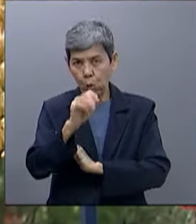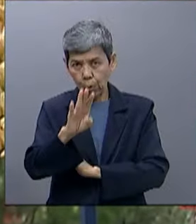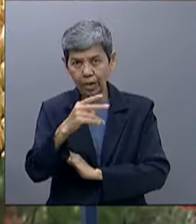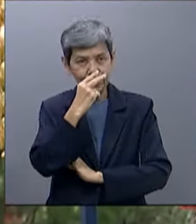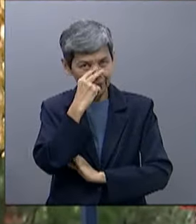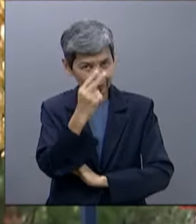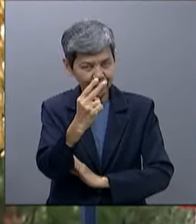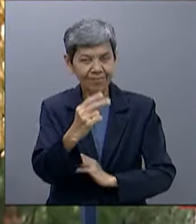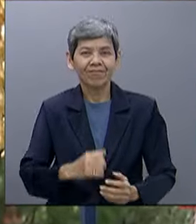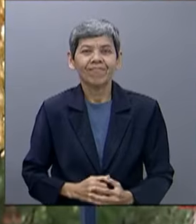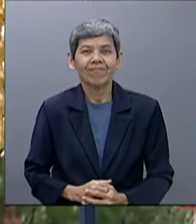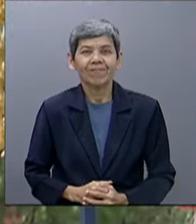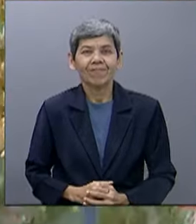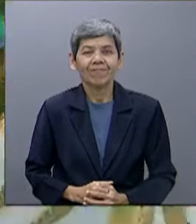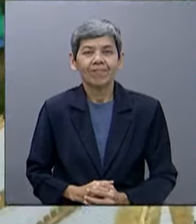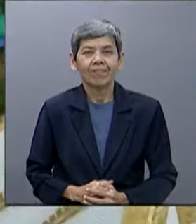ไปชมกันได้เลยครับ